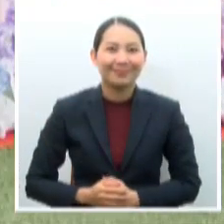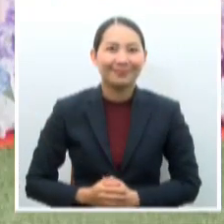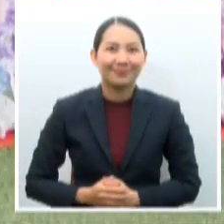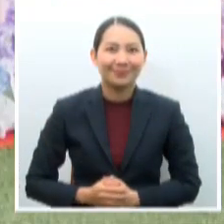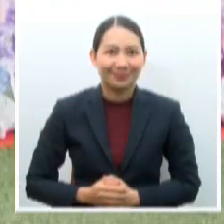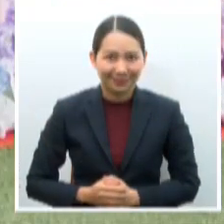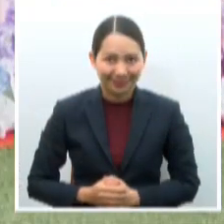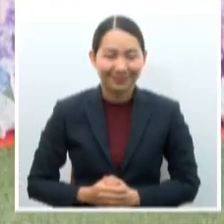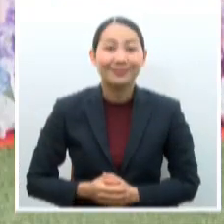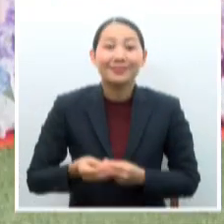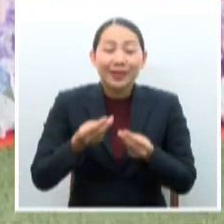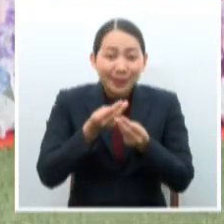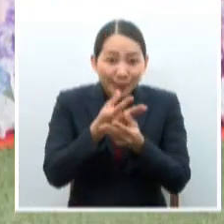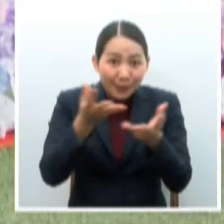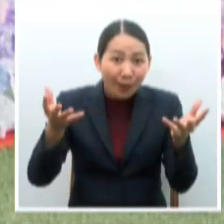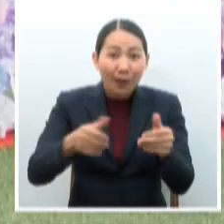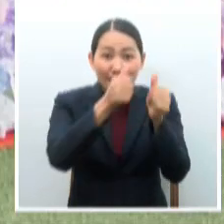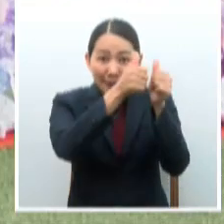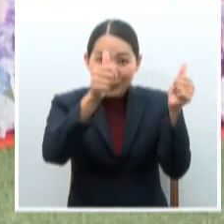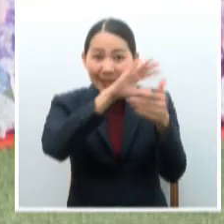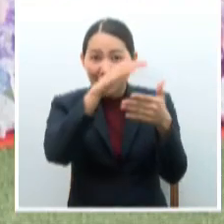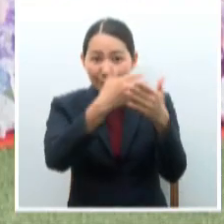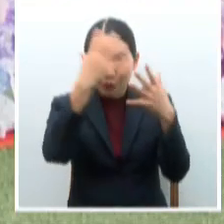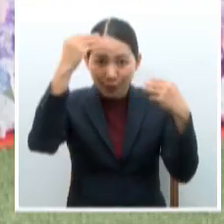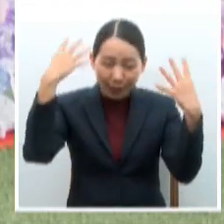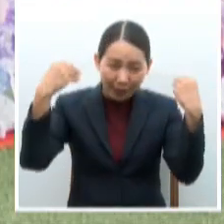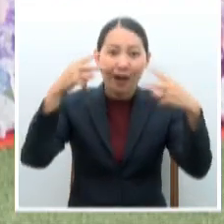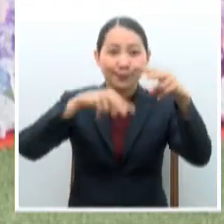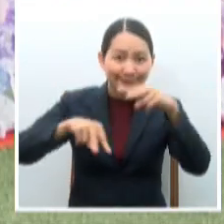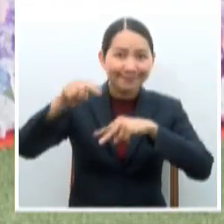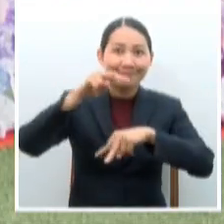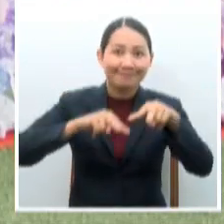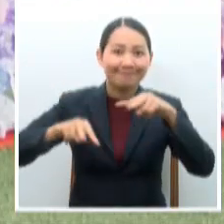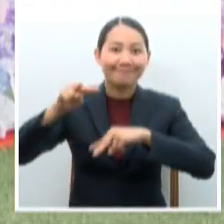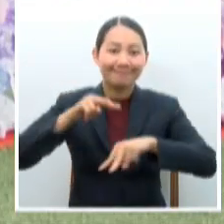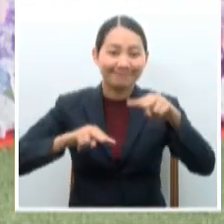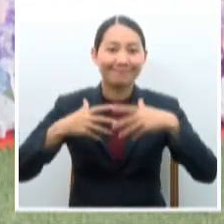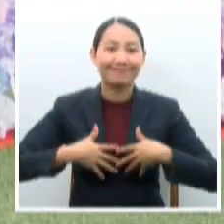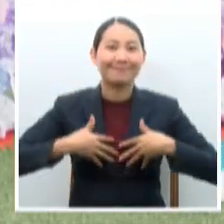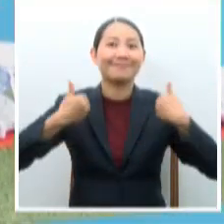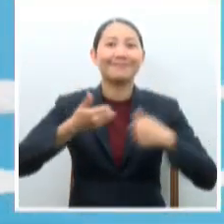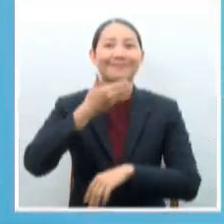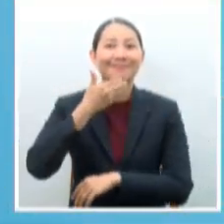สิ่งศักดิ์สิทธิ์ทั้งหลายปกป้องคุ้มครองท่านให้มีความสุขตลอดไปค่ะ